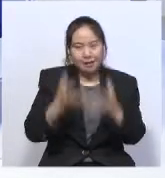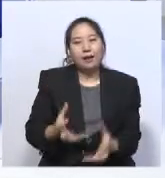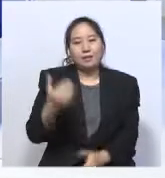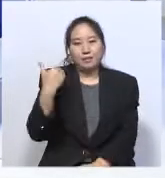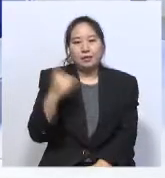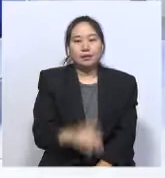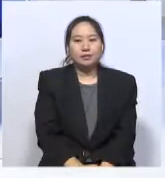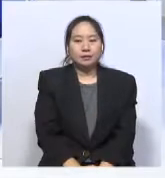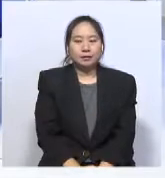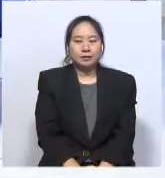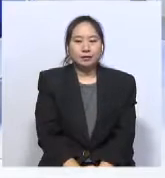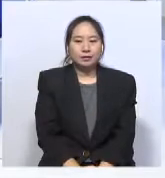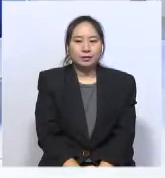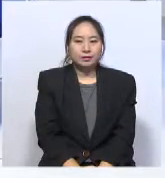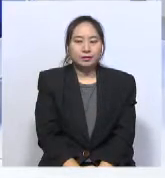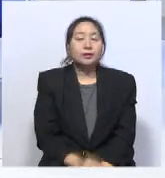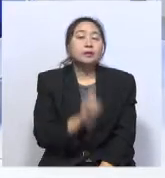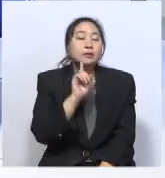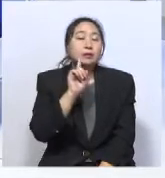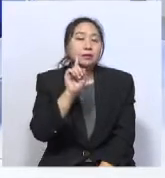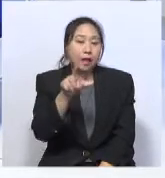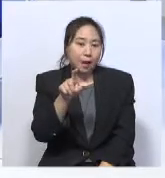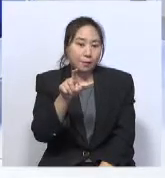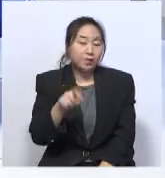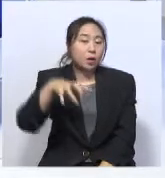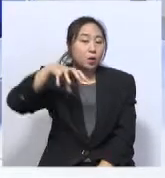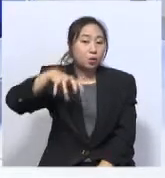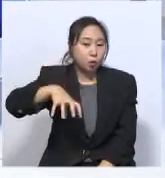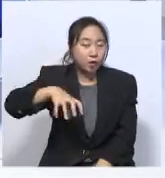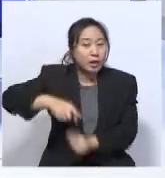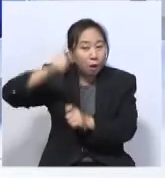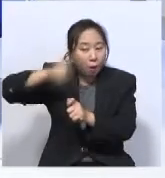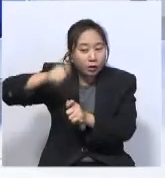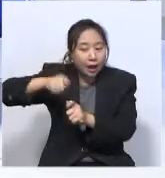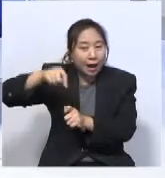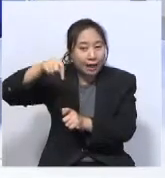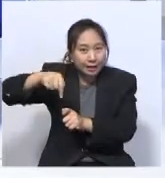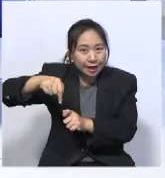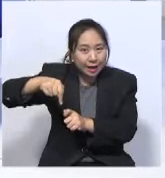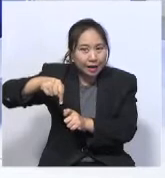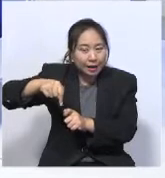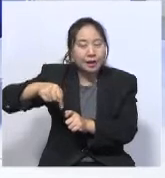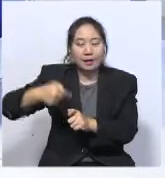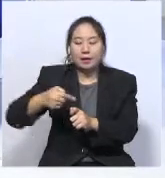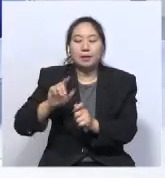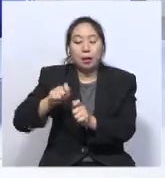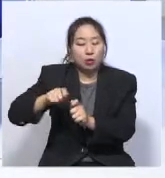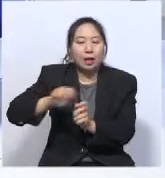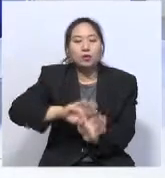ครับ คุณเสกสมครับจุดที่มีการก่อสร้างอย่างที่คุณเสกสมได้รายงานไปแล้วนะครับที่คืนพื้น